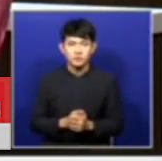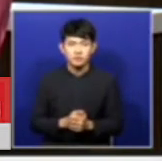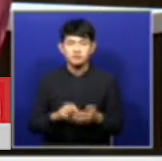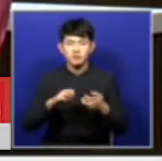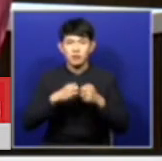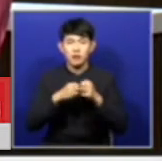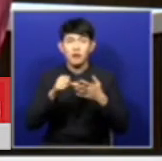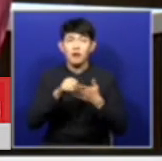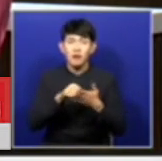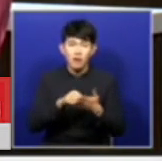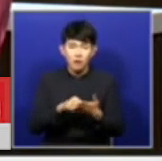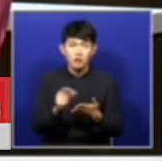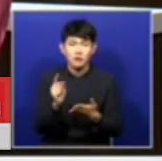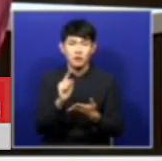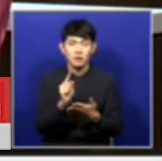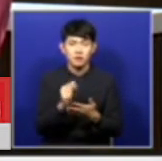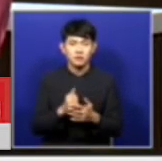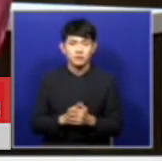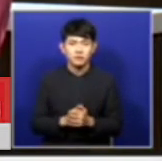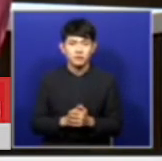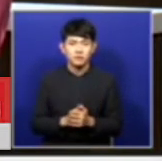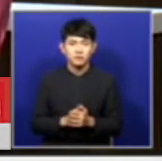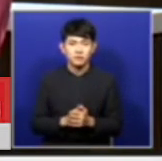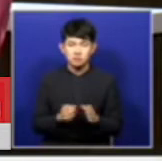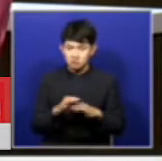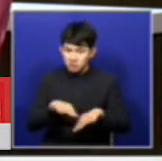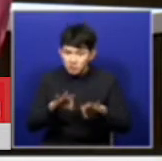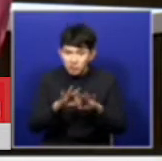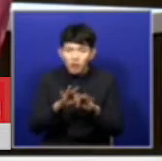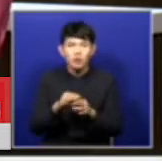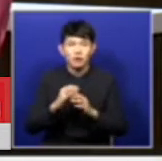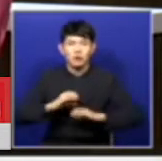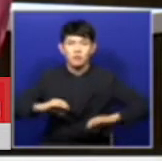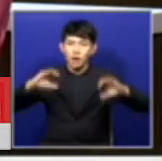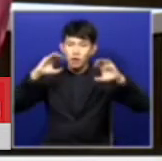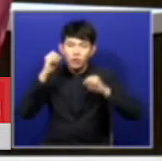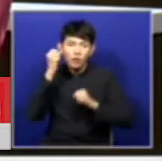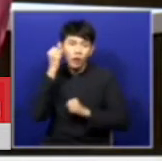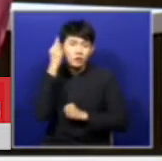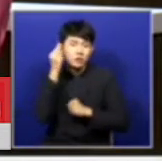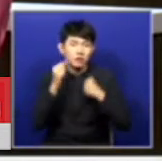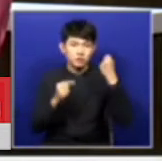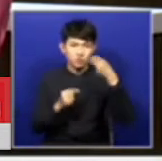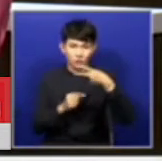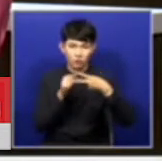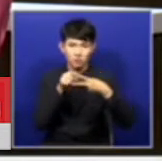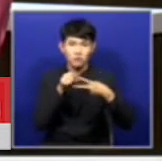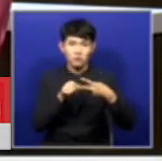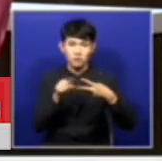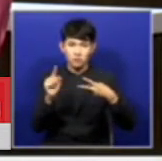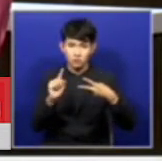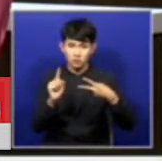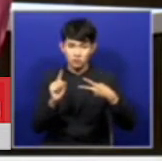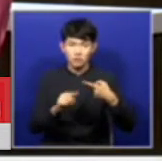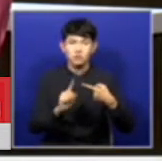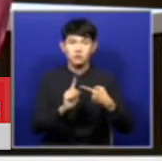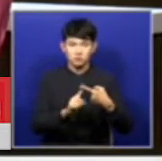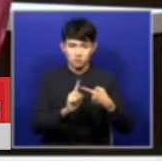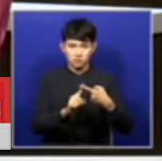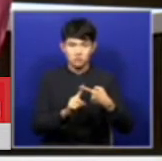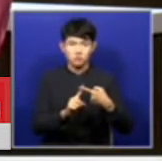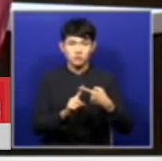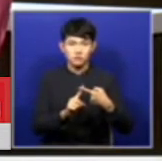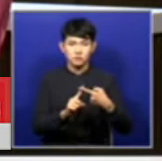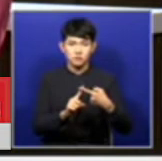ก้ไขปัญหานั่นก็คือความเข้าใจของภาครัฐใน2ประเด็นประเด็นแรกคือประเด็น